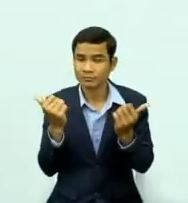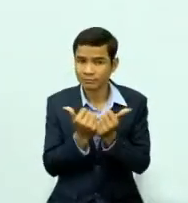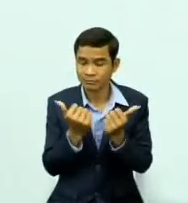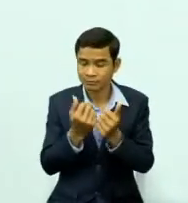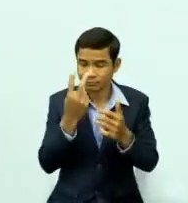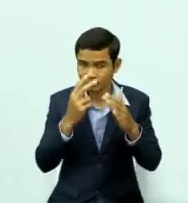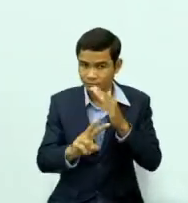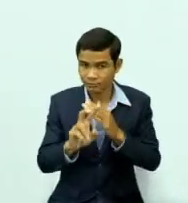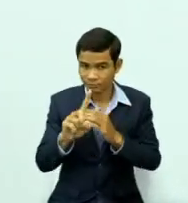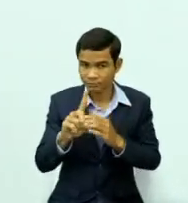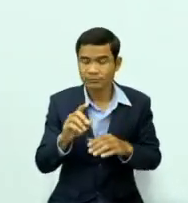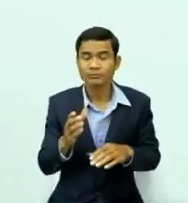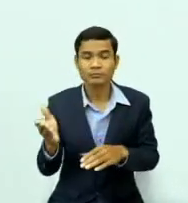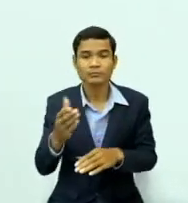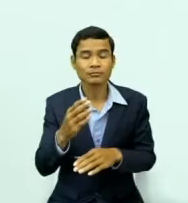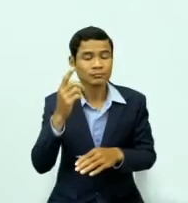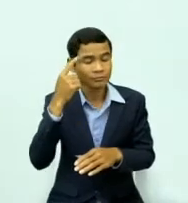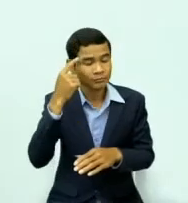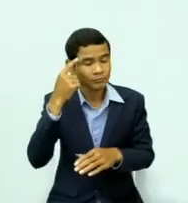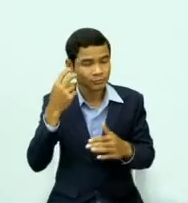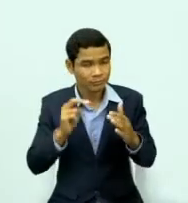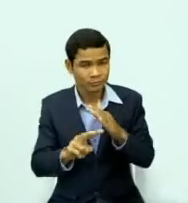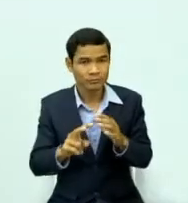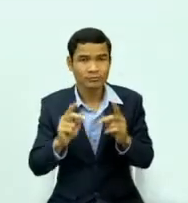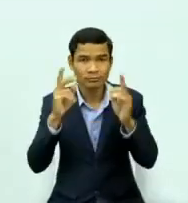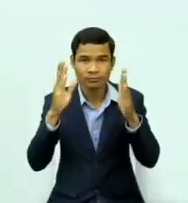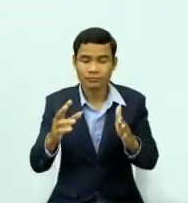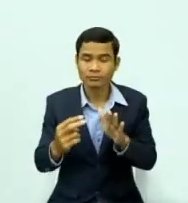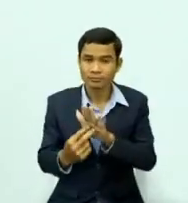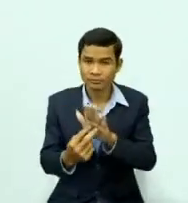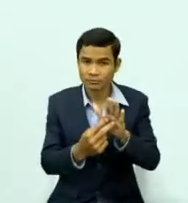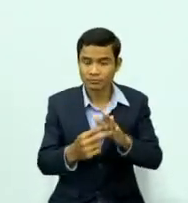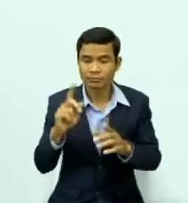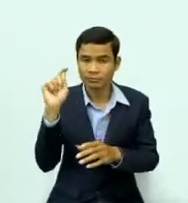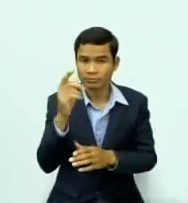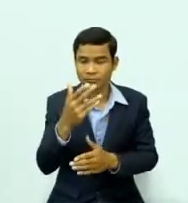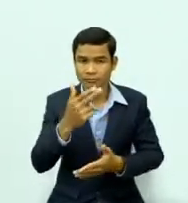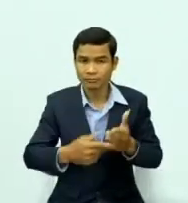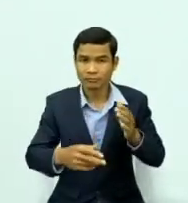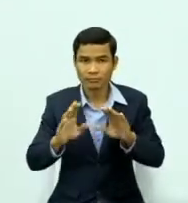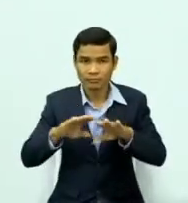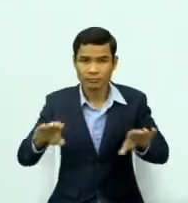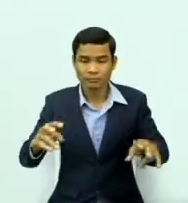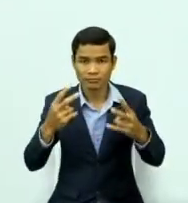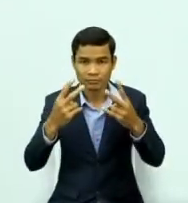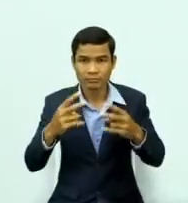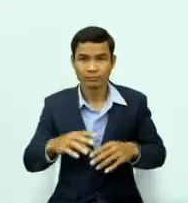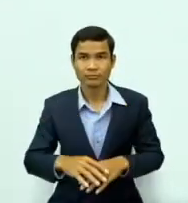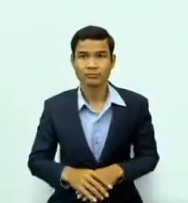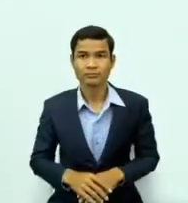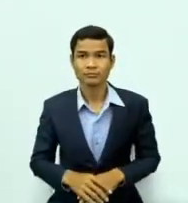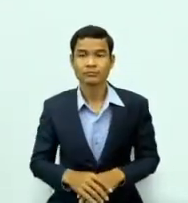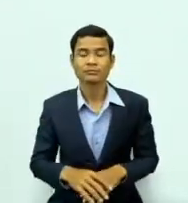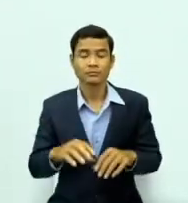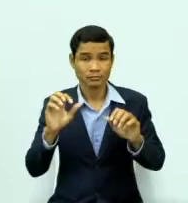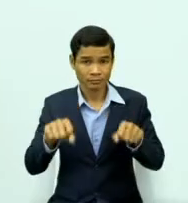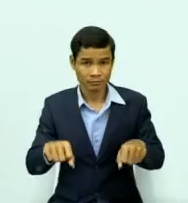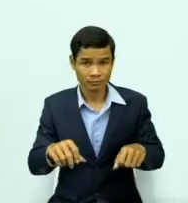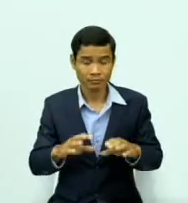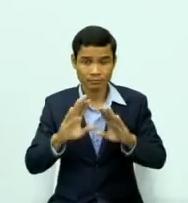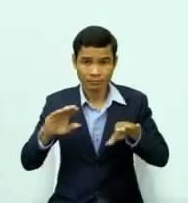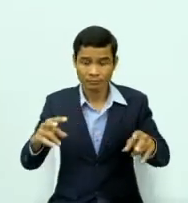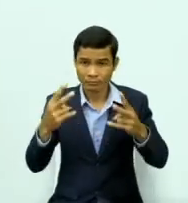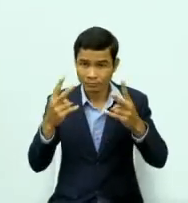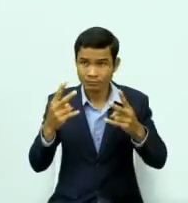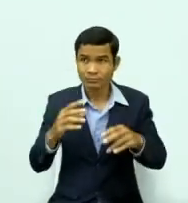tì muối chà con tu tì mớ ta nẹ cửu nâng bằng hai như được ở vầy tới căn con tặng ngọc này chà con mơ